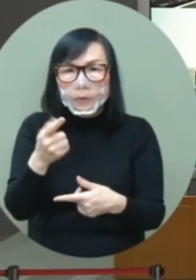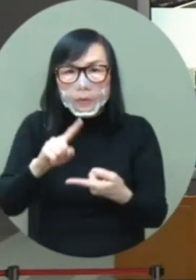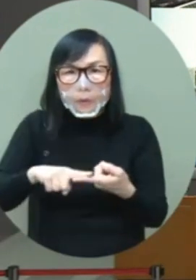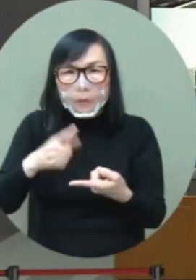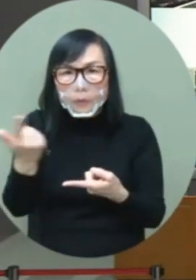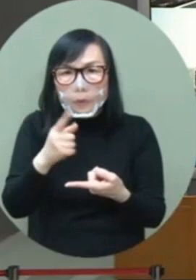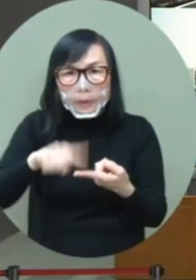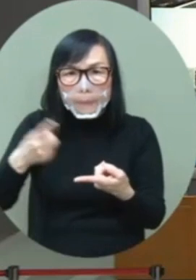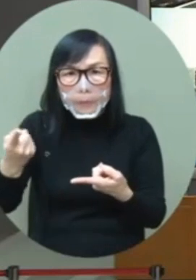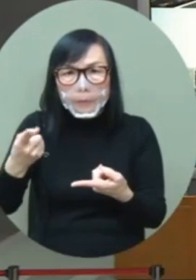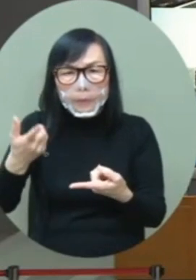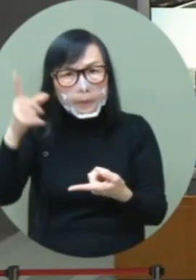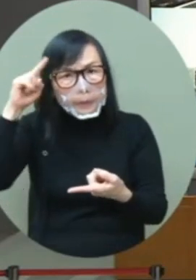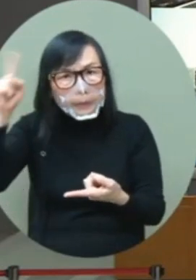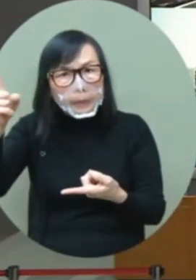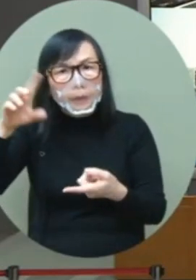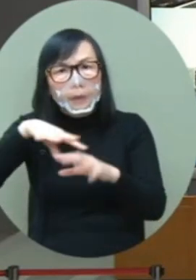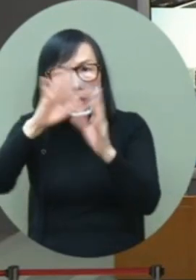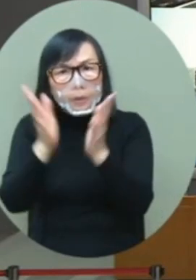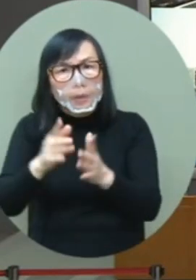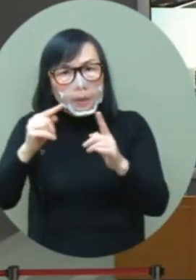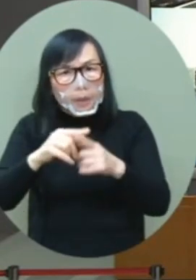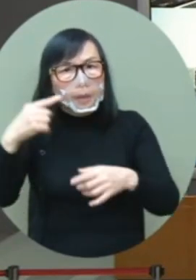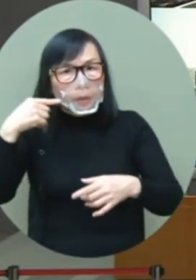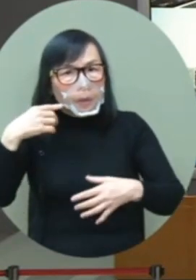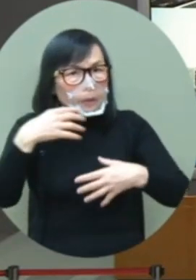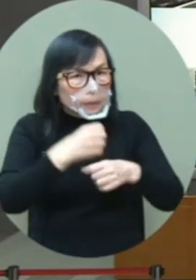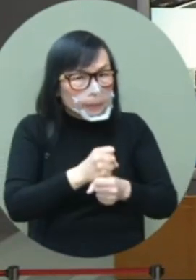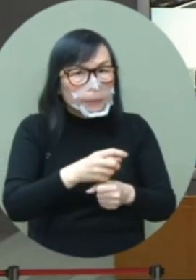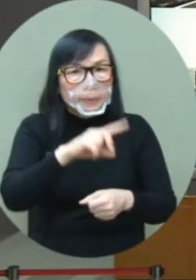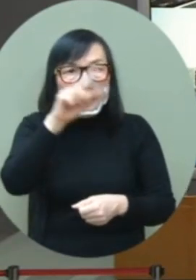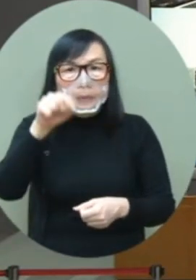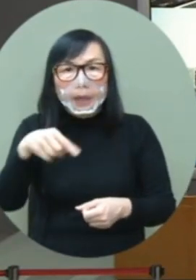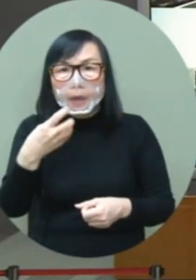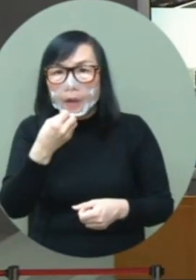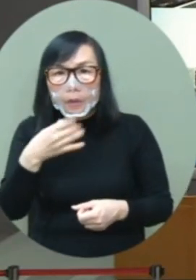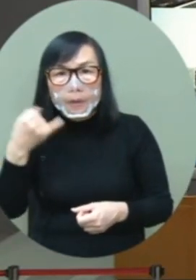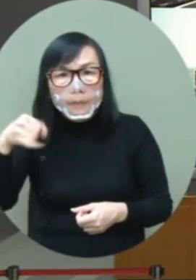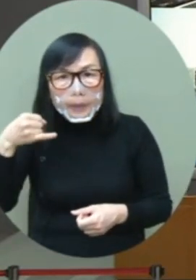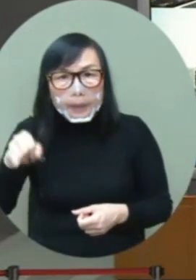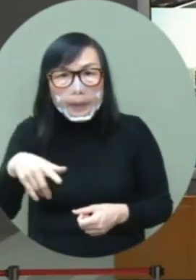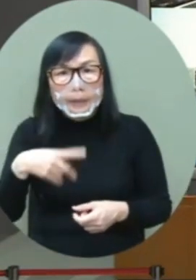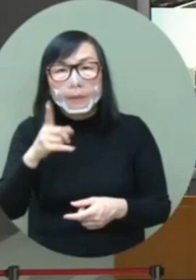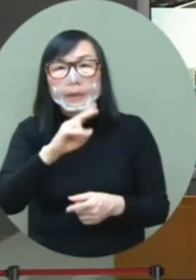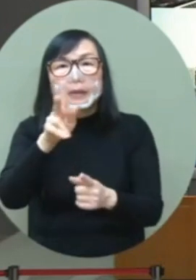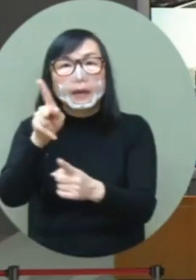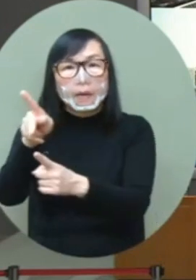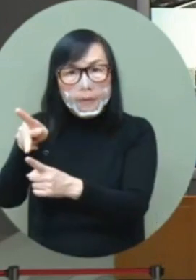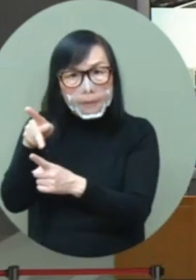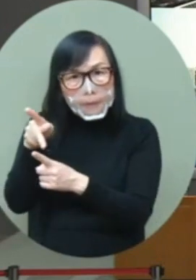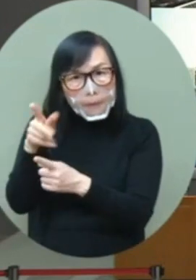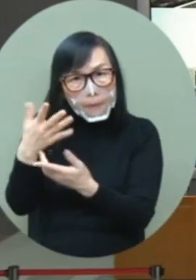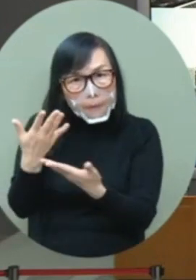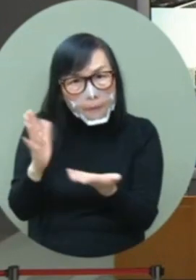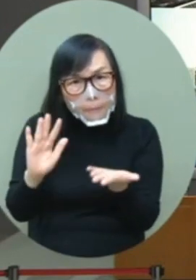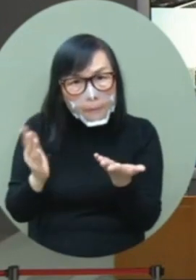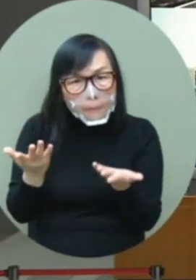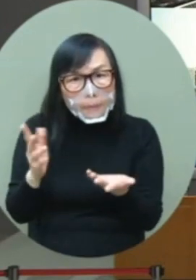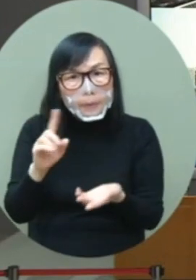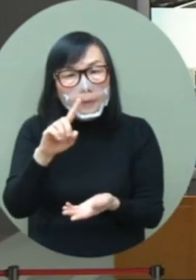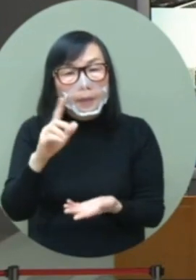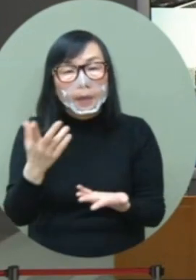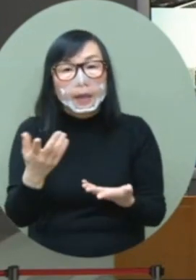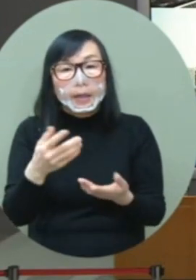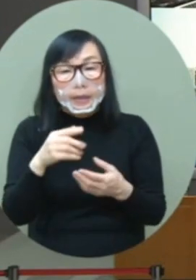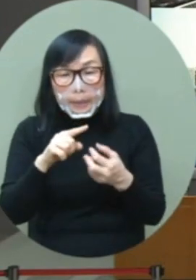日之内咧就做到全民嘅强检啦？咁点解香港系唔得？有咩系值得去借鉴嘅？咁另外咧